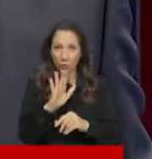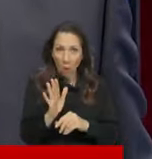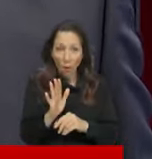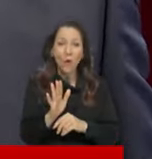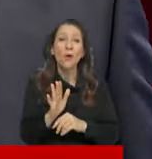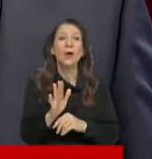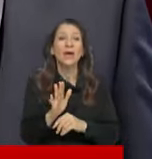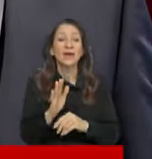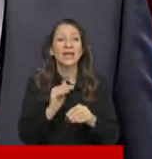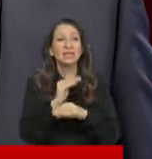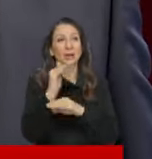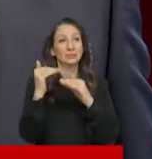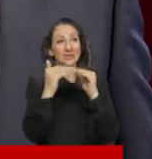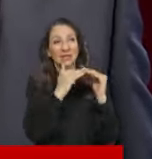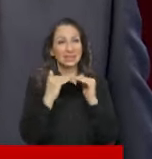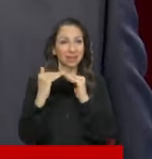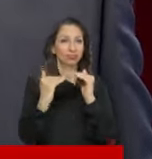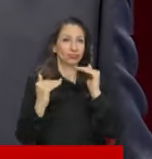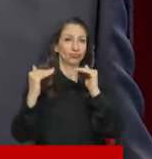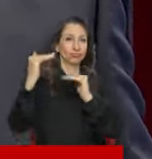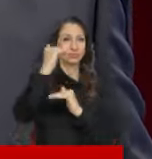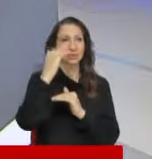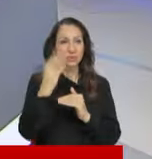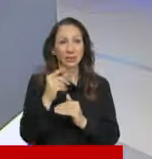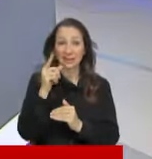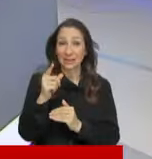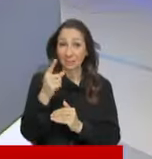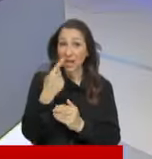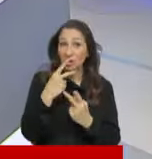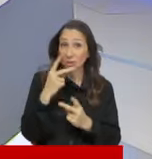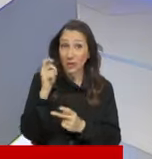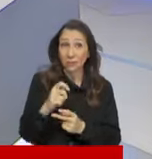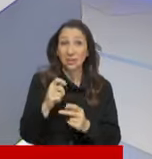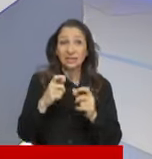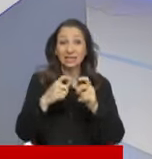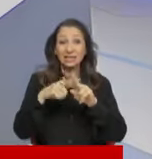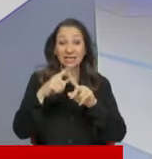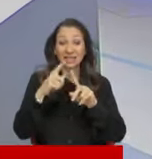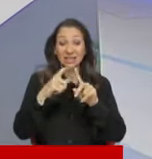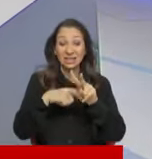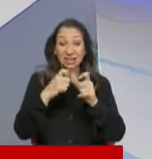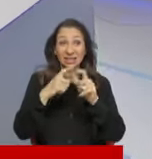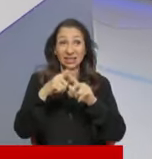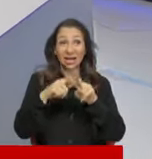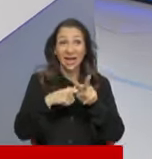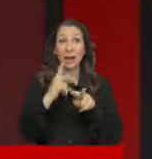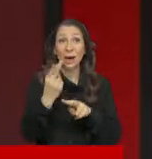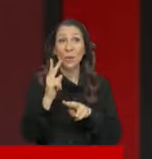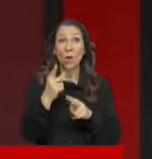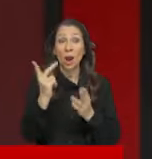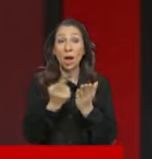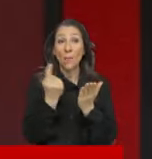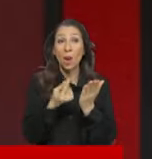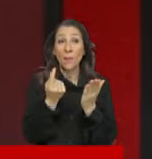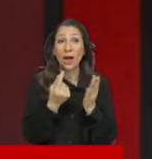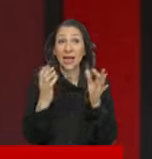çıkartacağız ve yaşam standardını yüksek noktaya İnşallah taşmış olac Siz bir iddiayı dillendiriyor musunuz Sayıştay raporlarında neler var o raporlamalar la